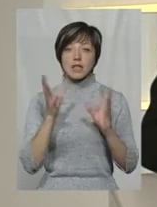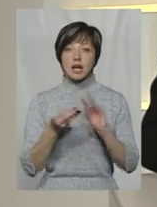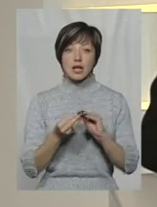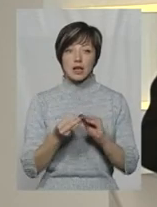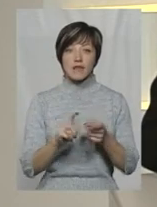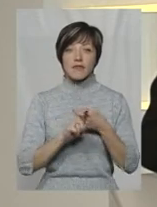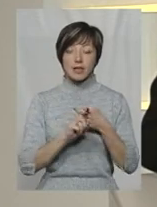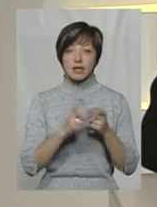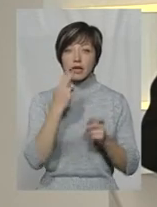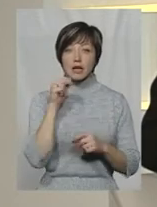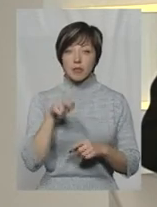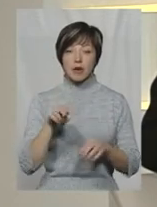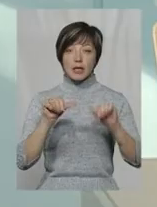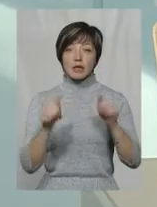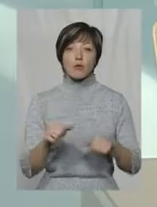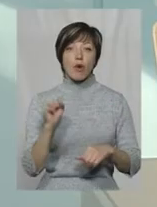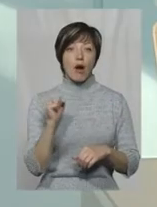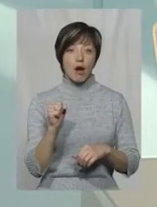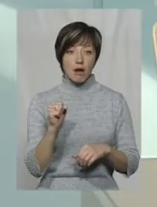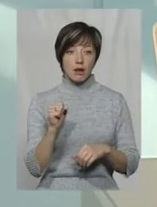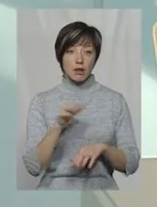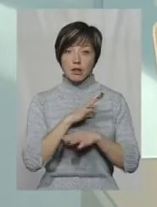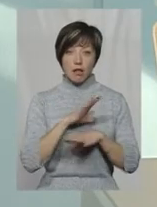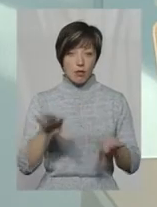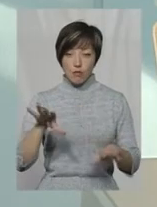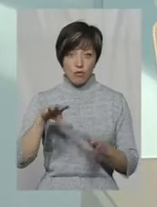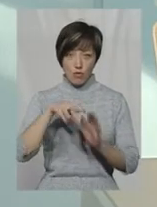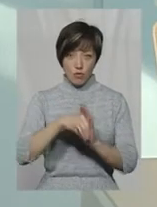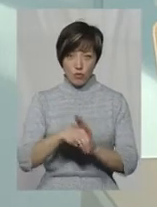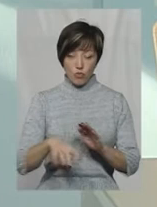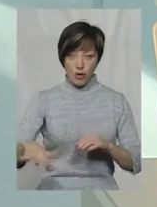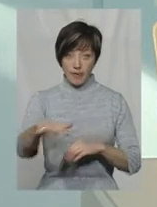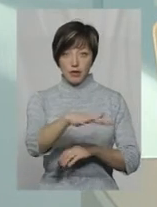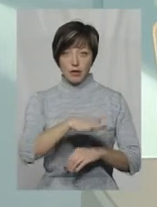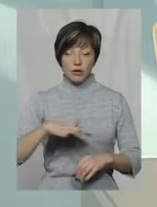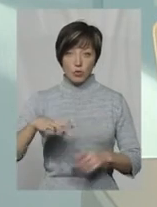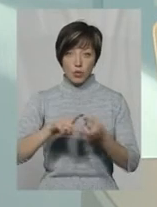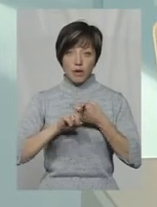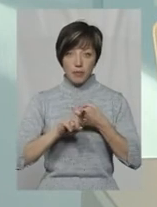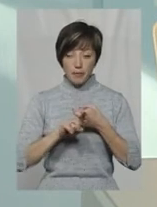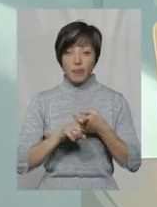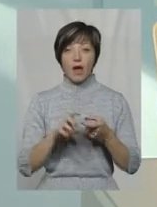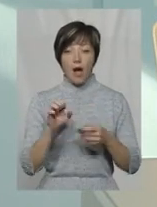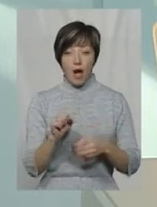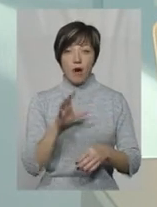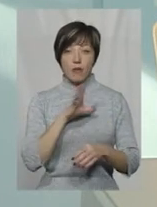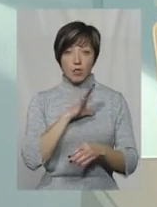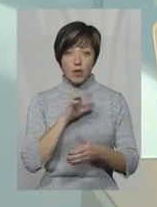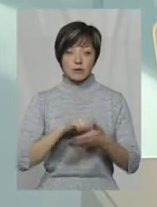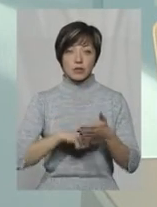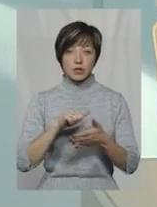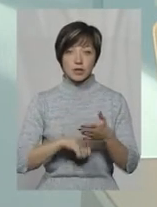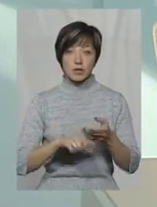практично вірус грипу типу А не приймав участь в епідемії, а вона була